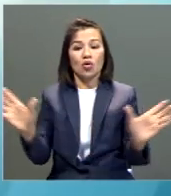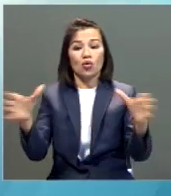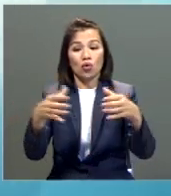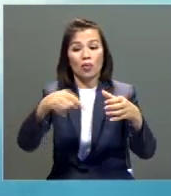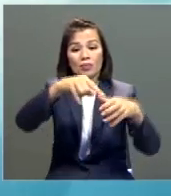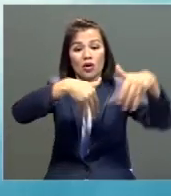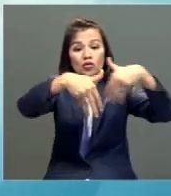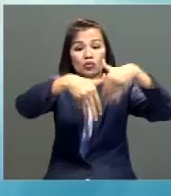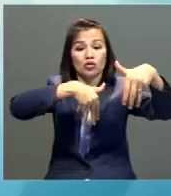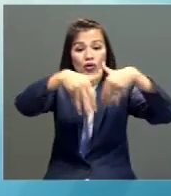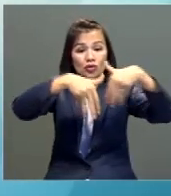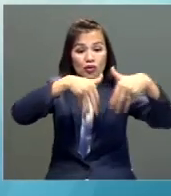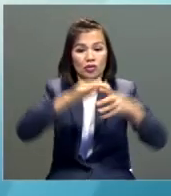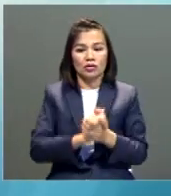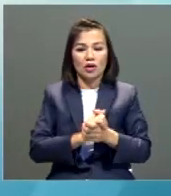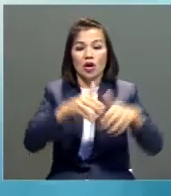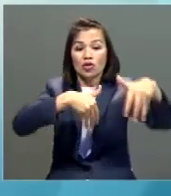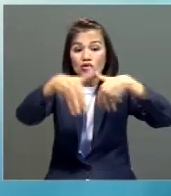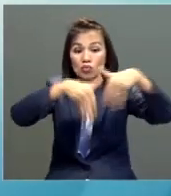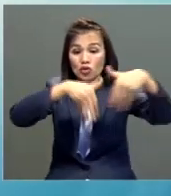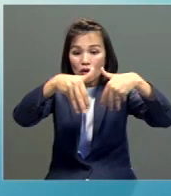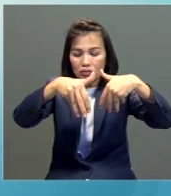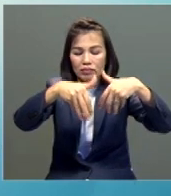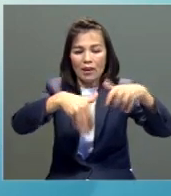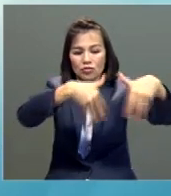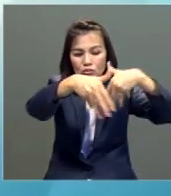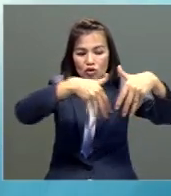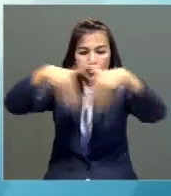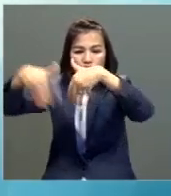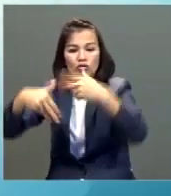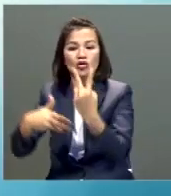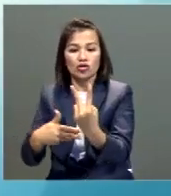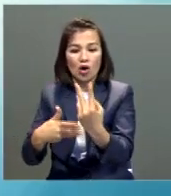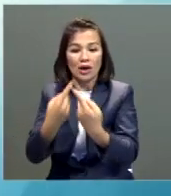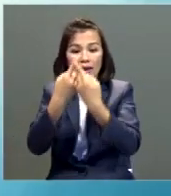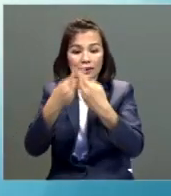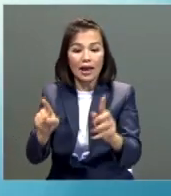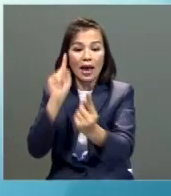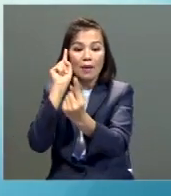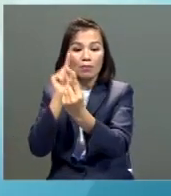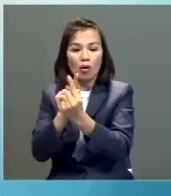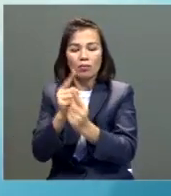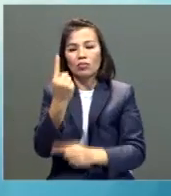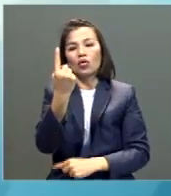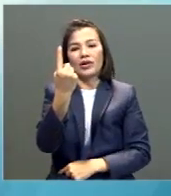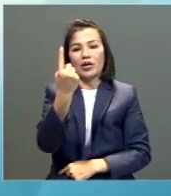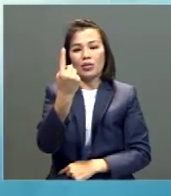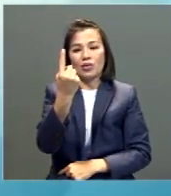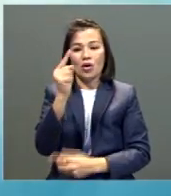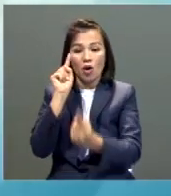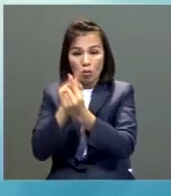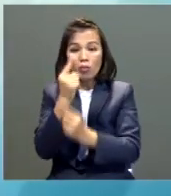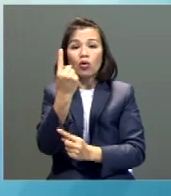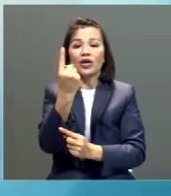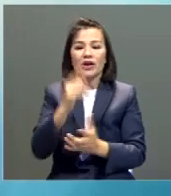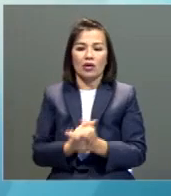ชุมชนแออัด2แห่งในกรุงเทพมหานครเนี่ยนะครับแต่พบได้แค่1รายเท่านั้นเองร